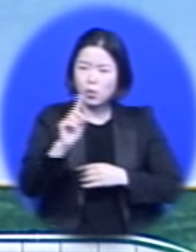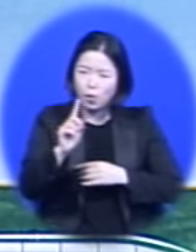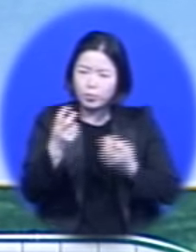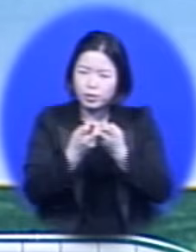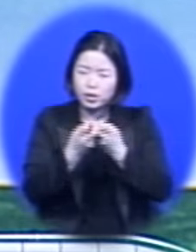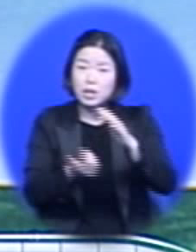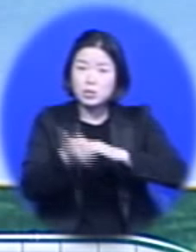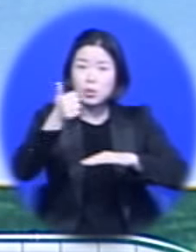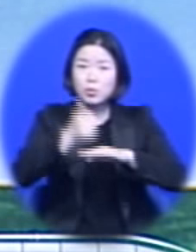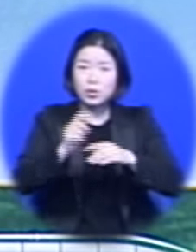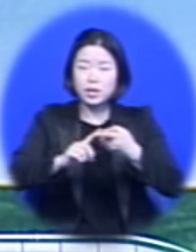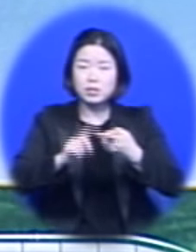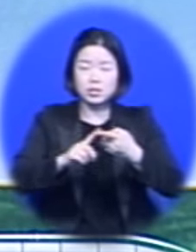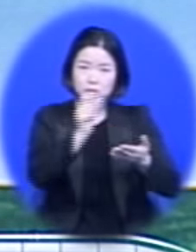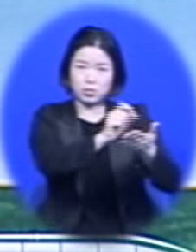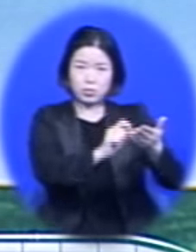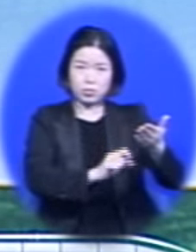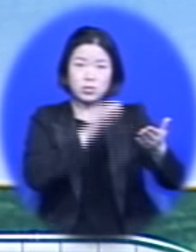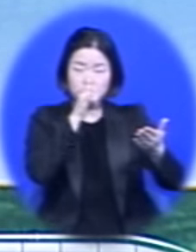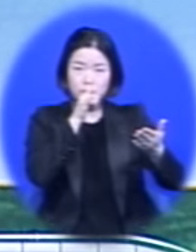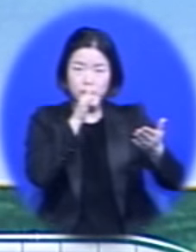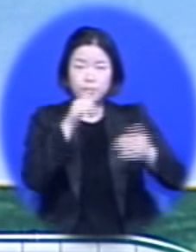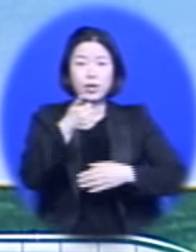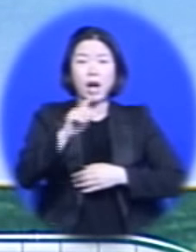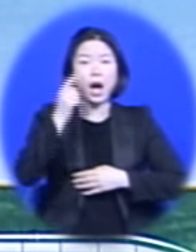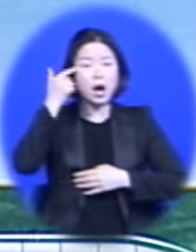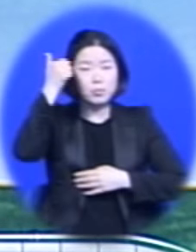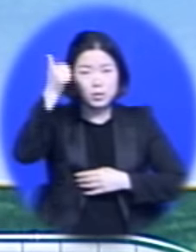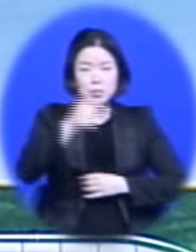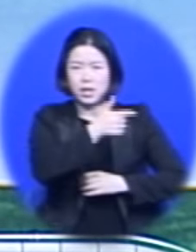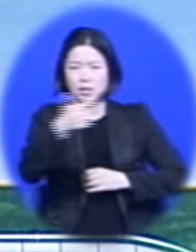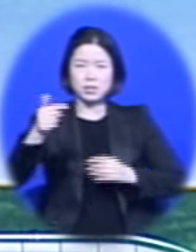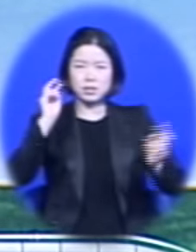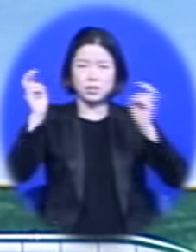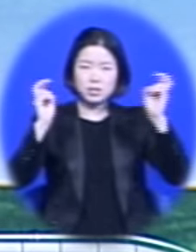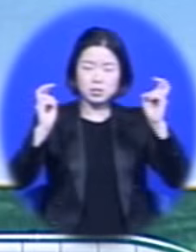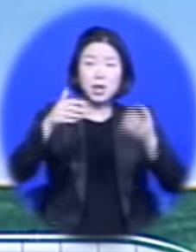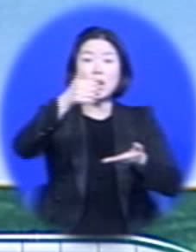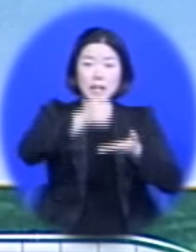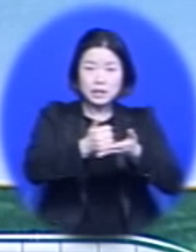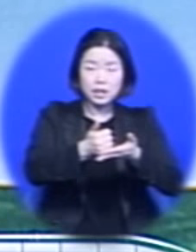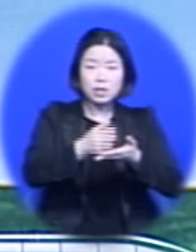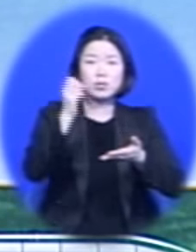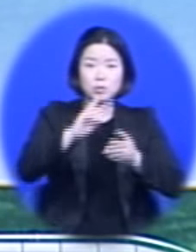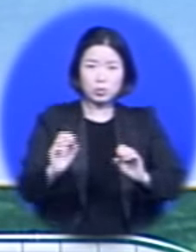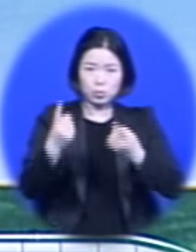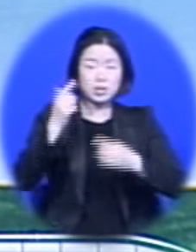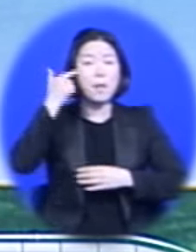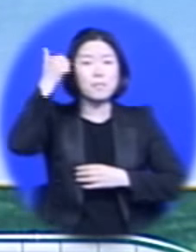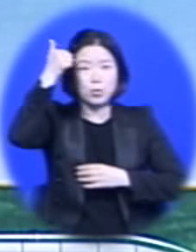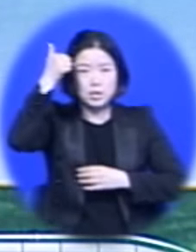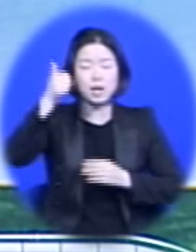것을 쓰고 있어요. 하영록 목사님은 큰 회사의 CEO지만 또 동시에 그는